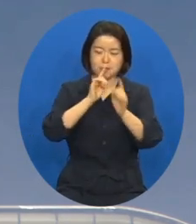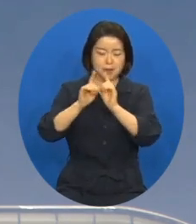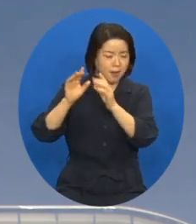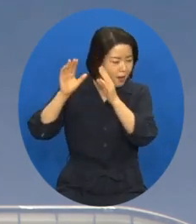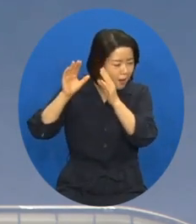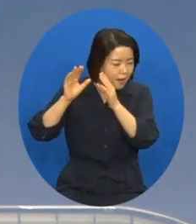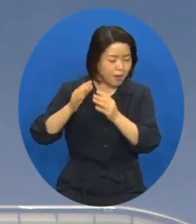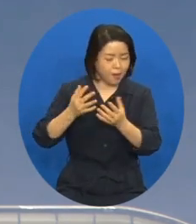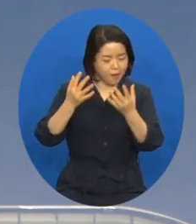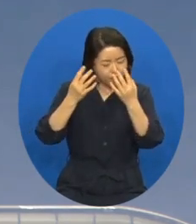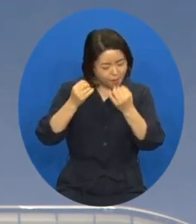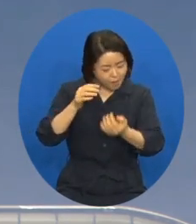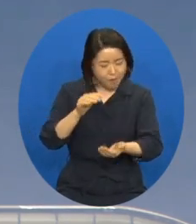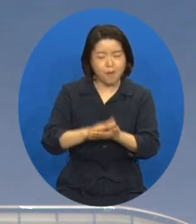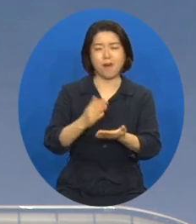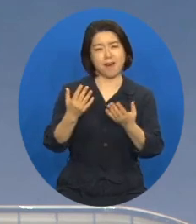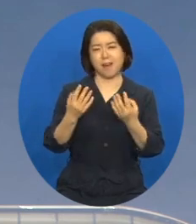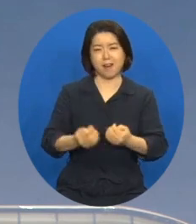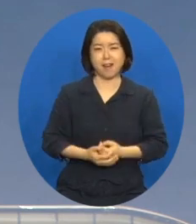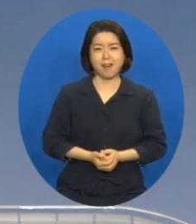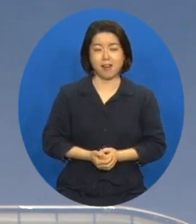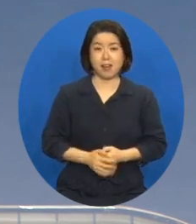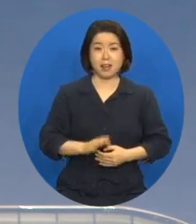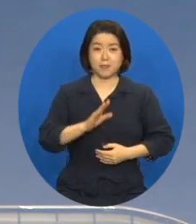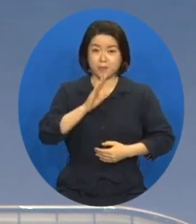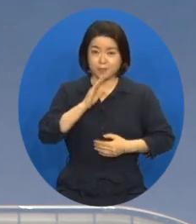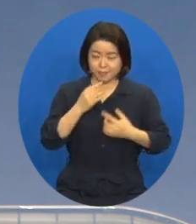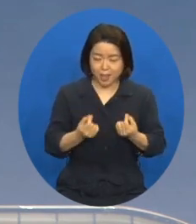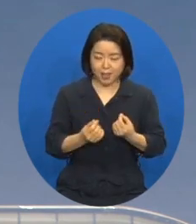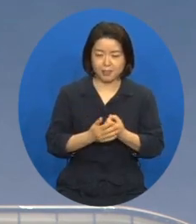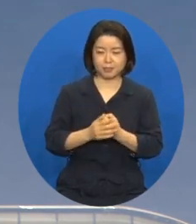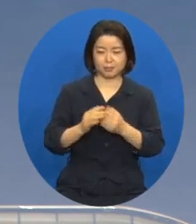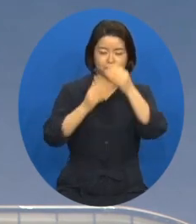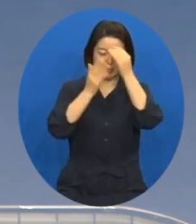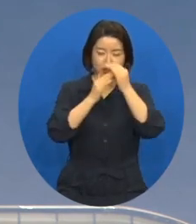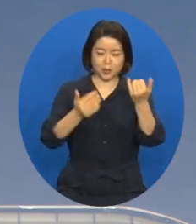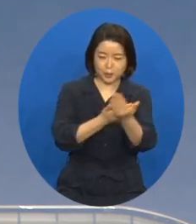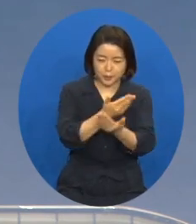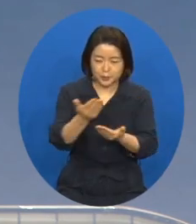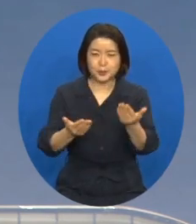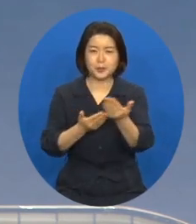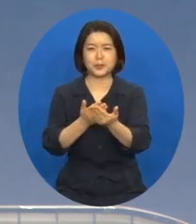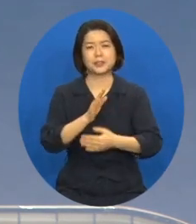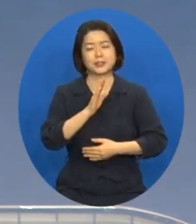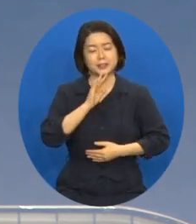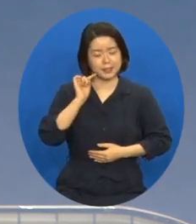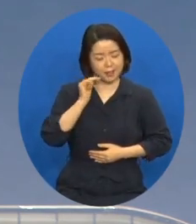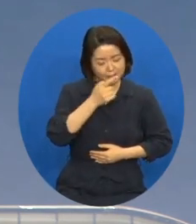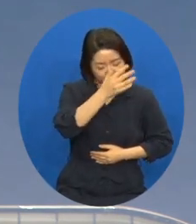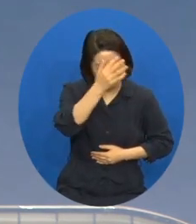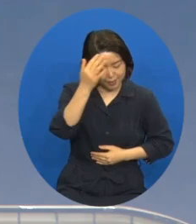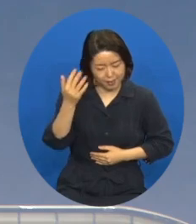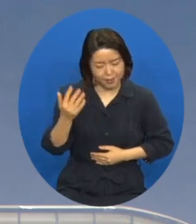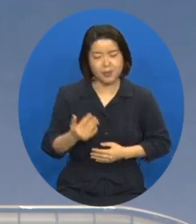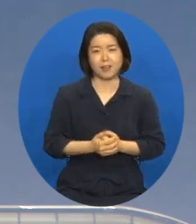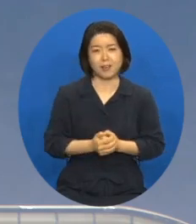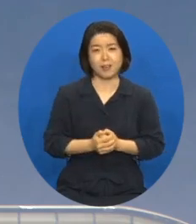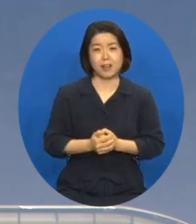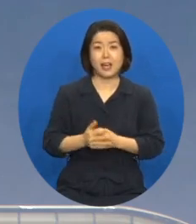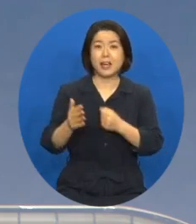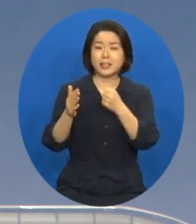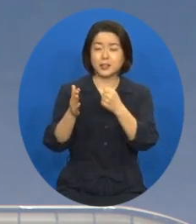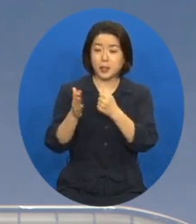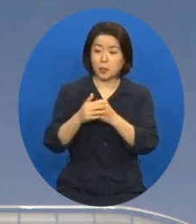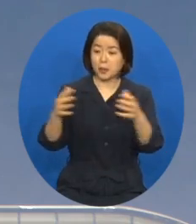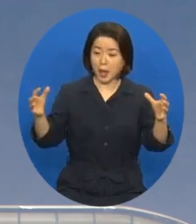얼마나 뜨거웠는지, 당연히 성도의 교제도 정말 아름다웠고 그래서 그들이